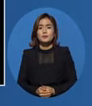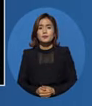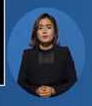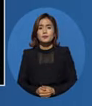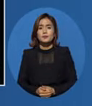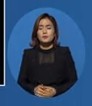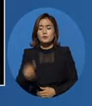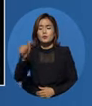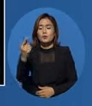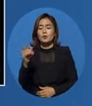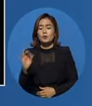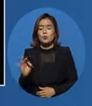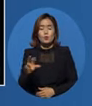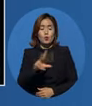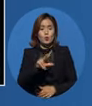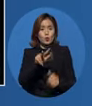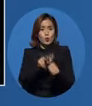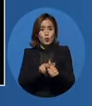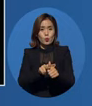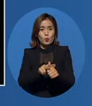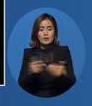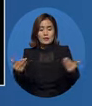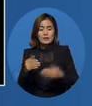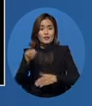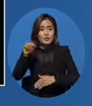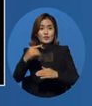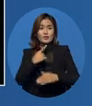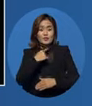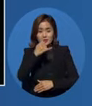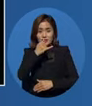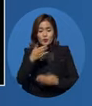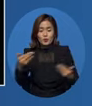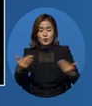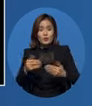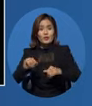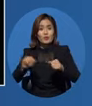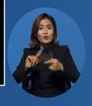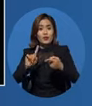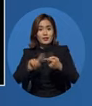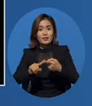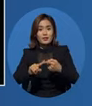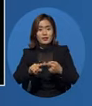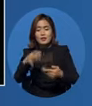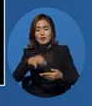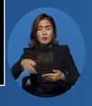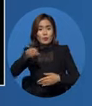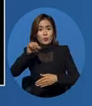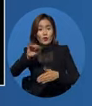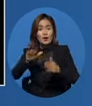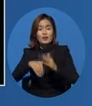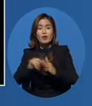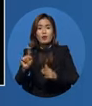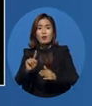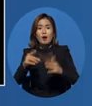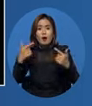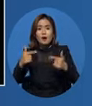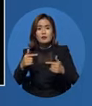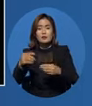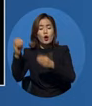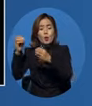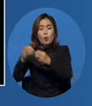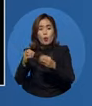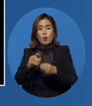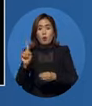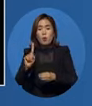홍영표 보고 께서도 노도 못 했지만 우리가 노동 운동을 할 때 임금인상 투쟁을 하게 되면 항상 보수언론이 나오는게